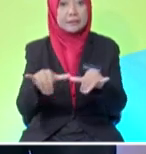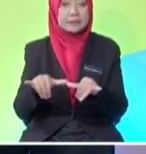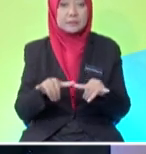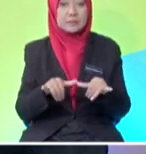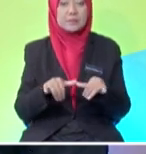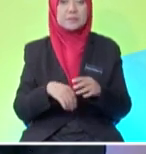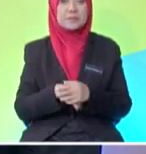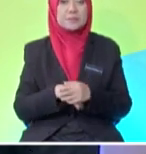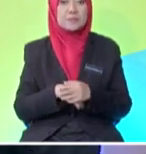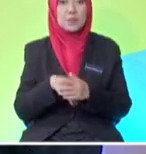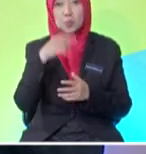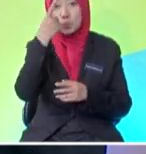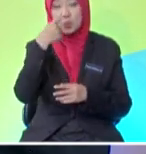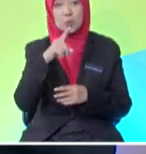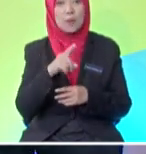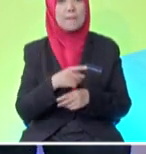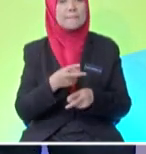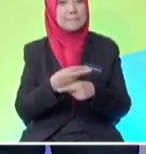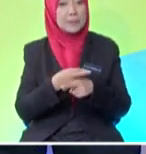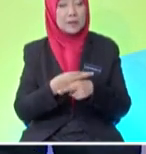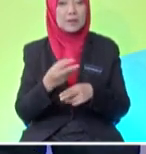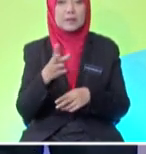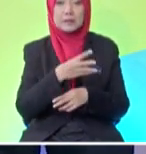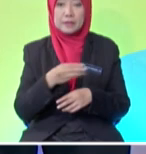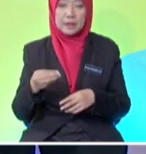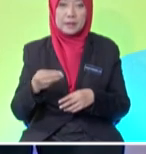penyelenggaraan berkaitan alat dan